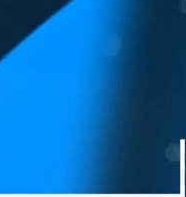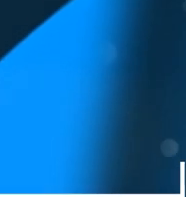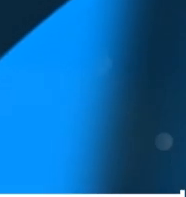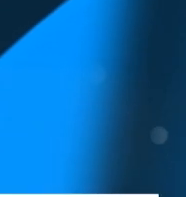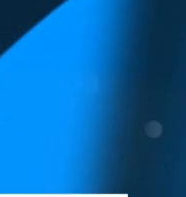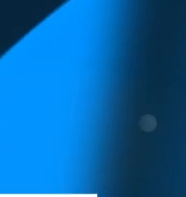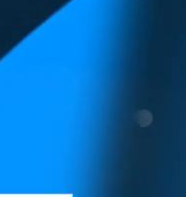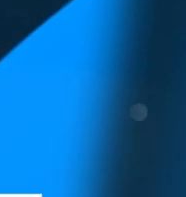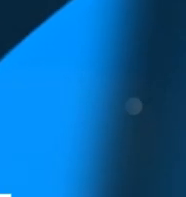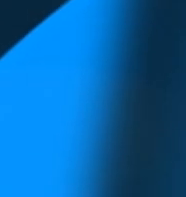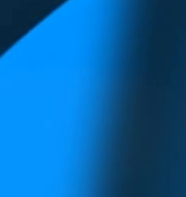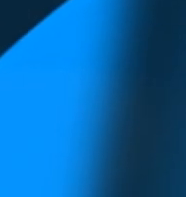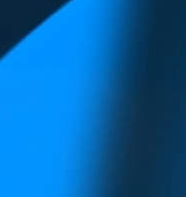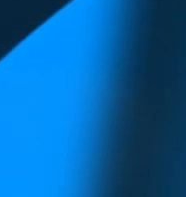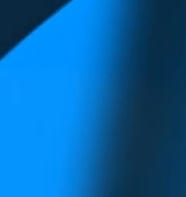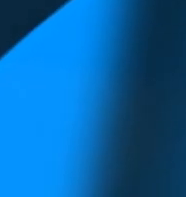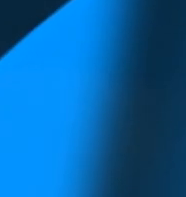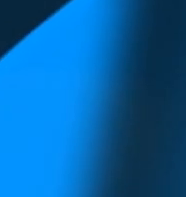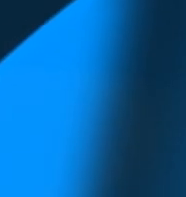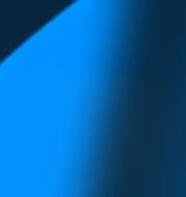කර සියත ටීවී subscribe කරන්න.